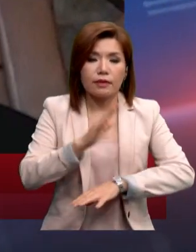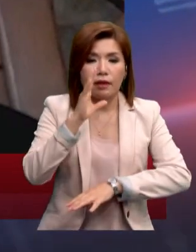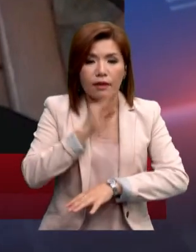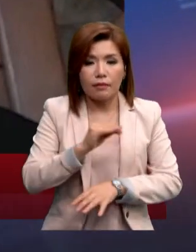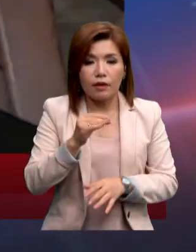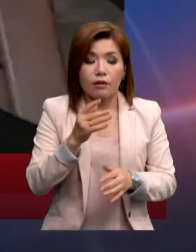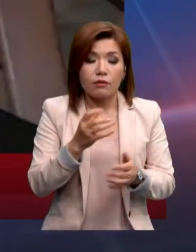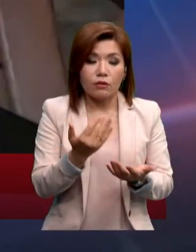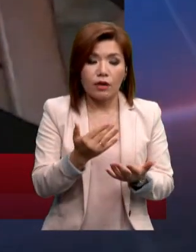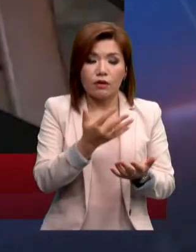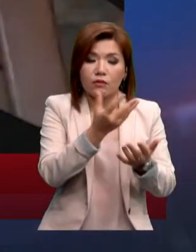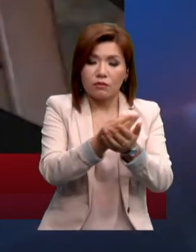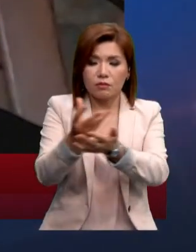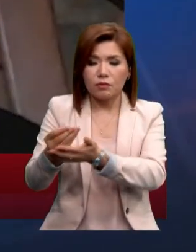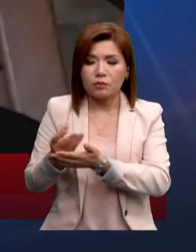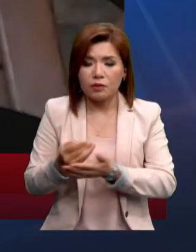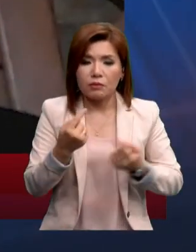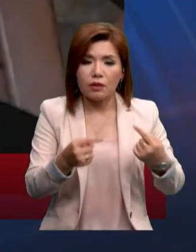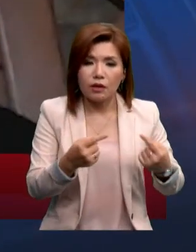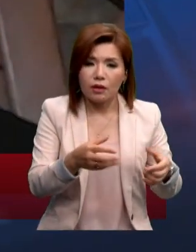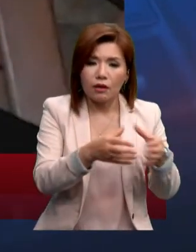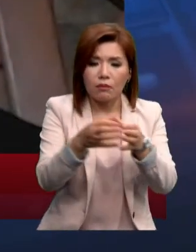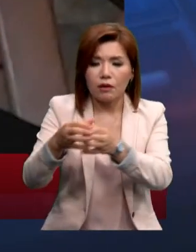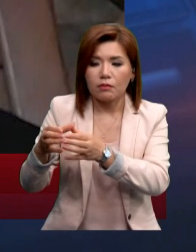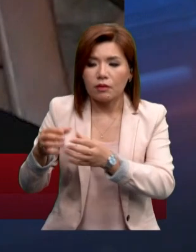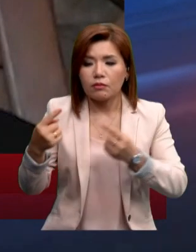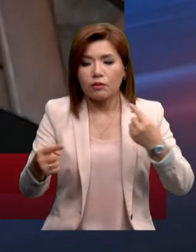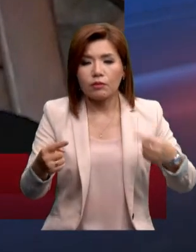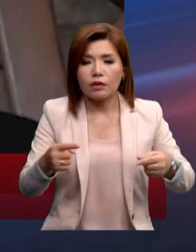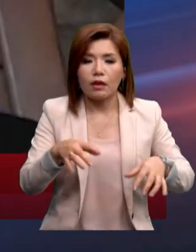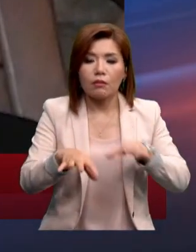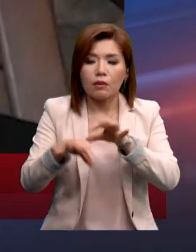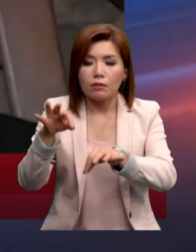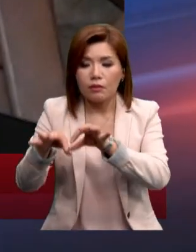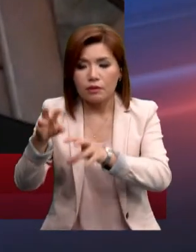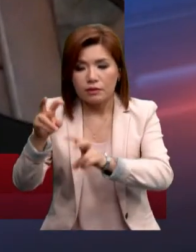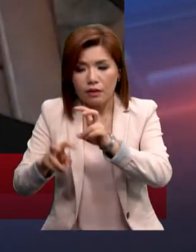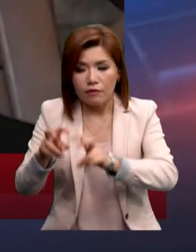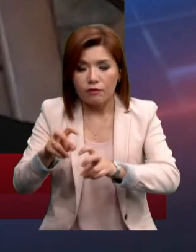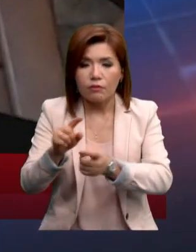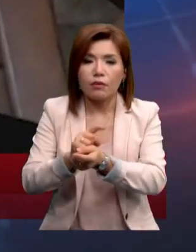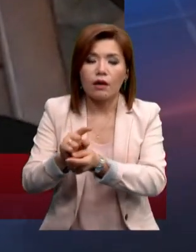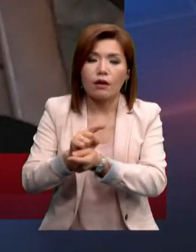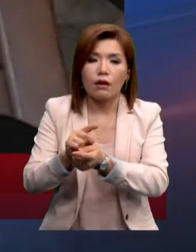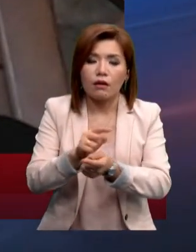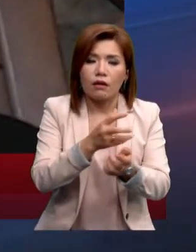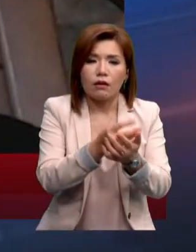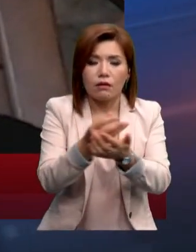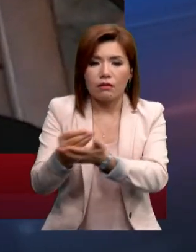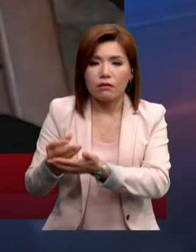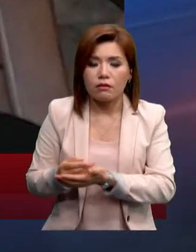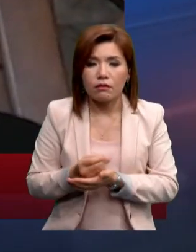получается, что в одних руках мусоровывозящая компания, в других мусоросортировочный завод с